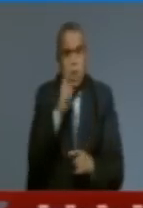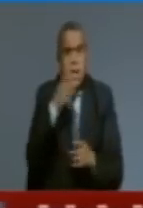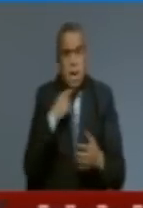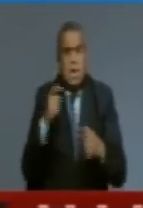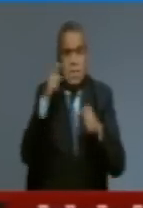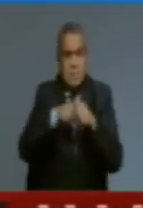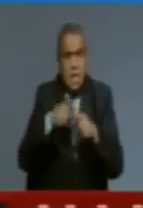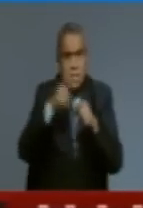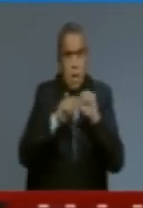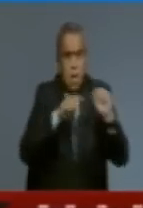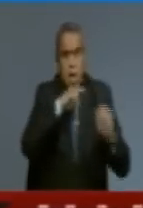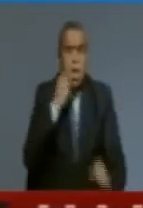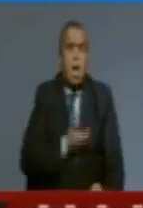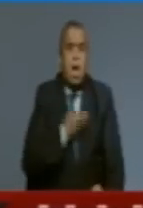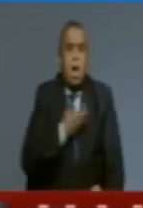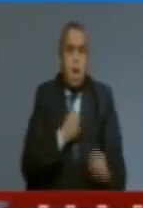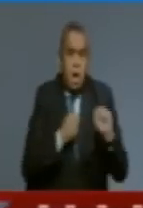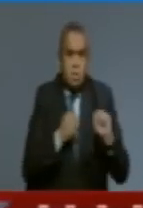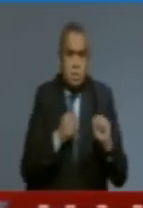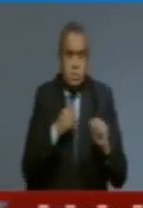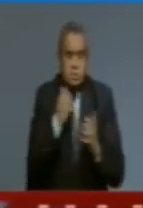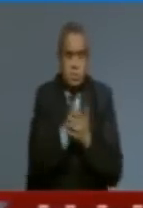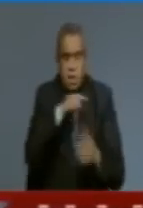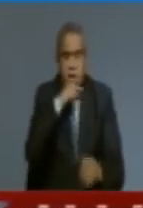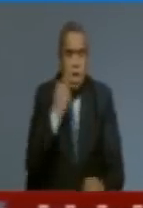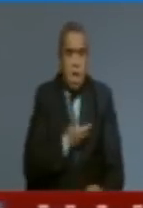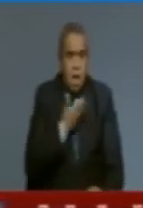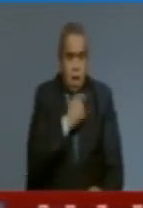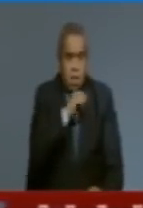الخاص في المشاريع ذات أهمية كبرى.